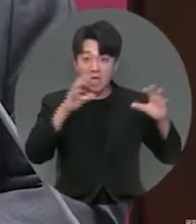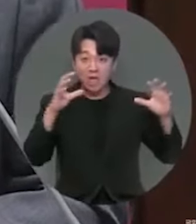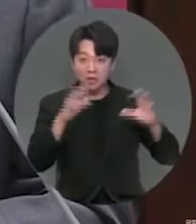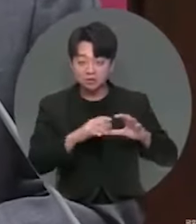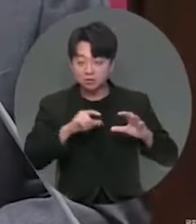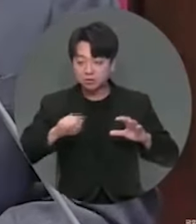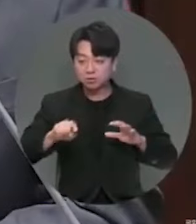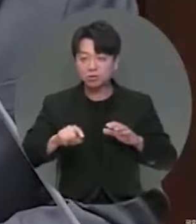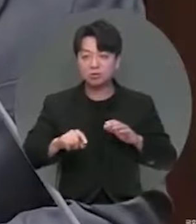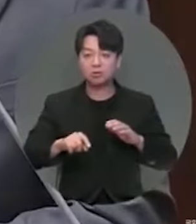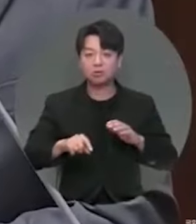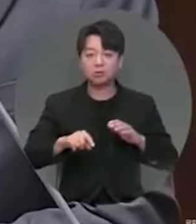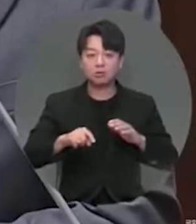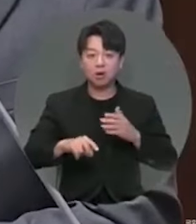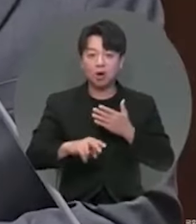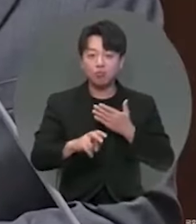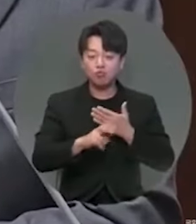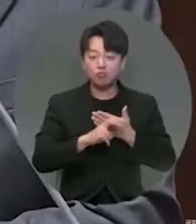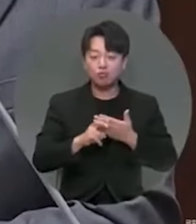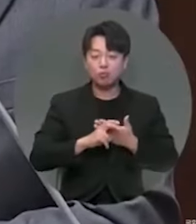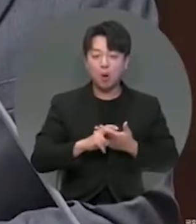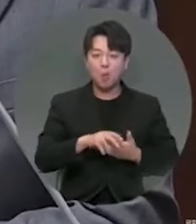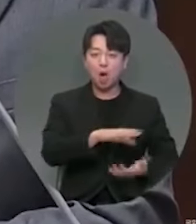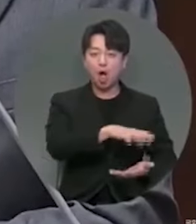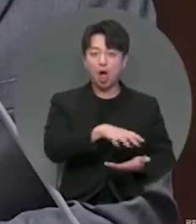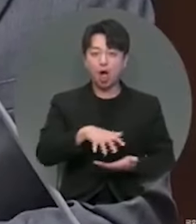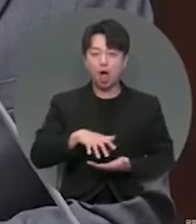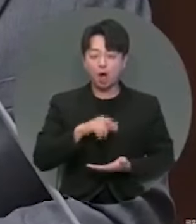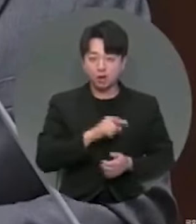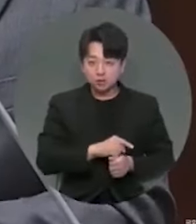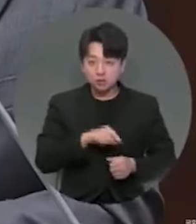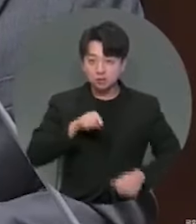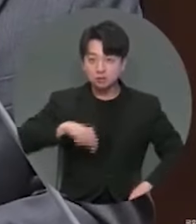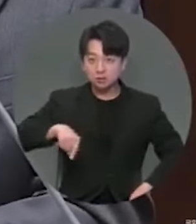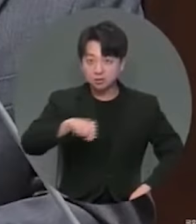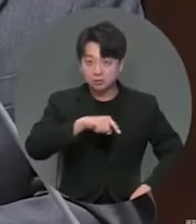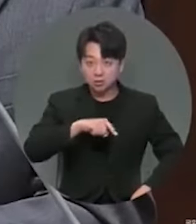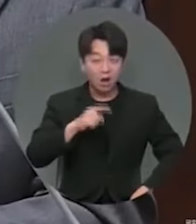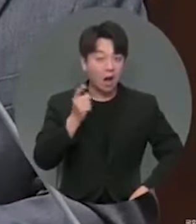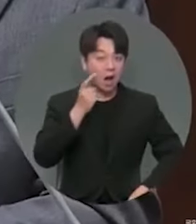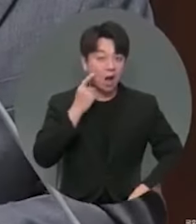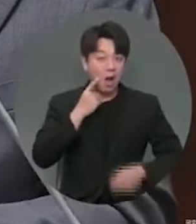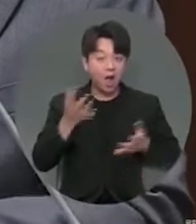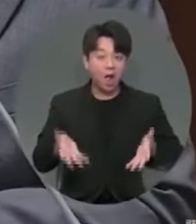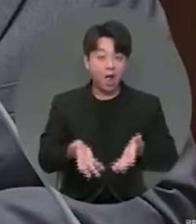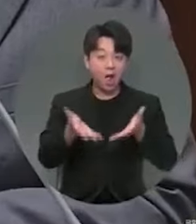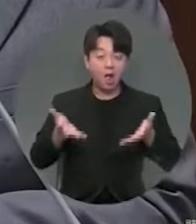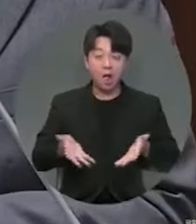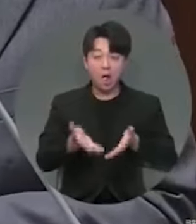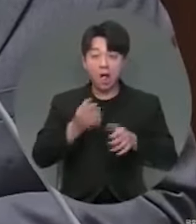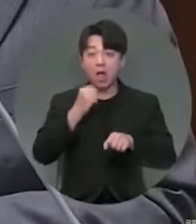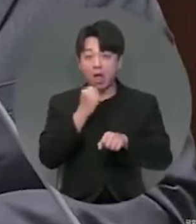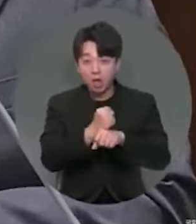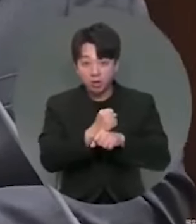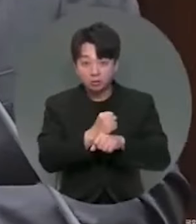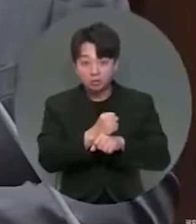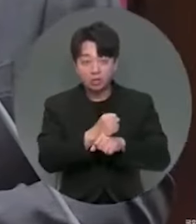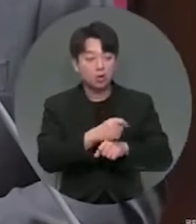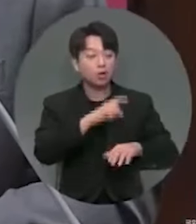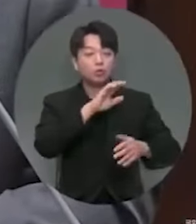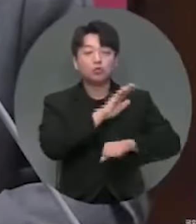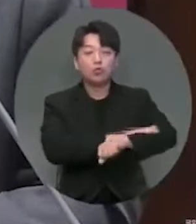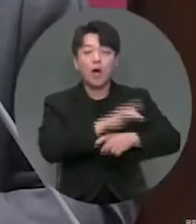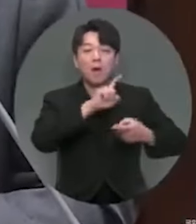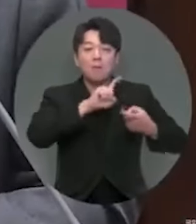뒤져서, 불법적으로 뒤져서 비리 의혹을 외부에 흘리면은 좌파 언론이 무차별적으로 의혹을